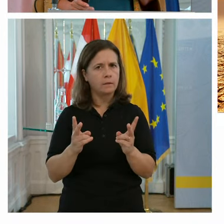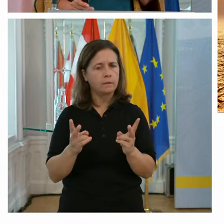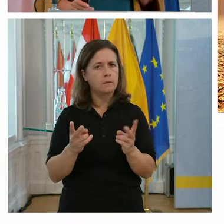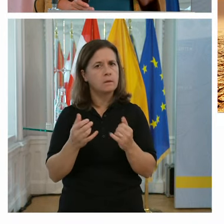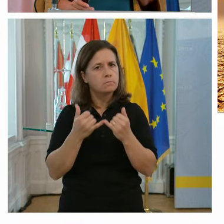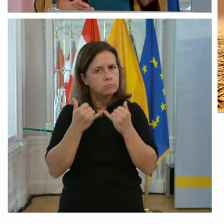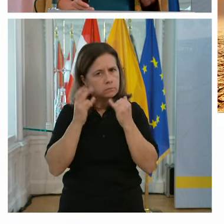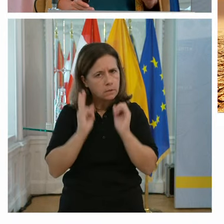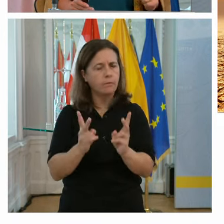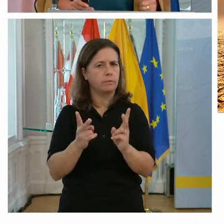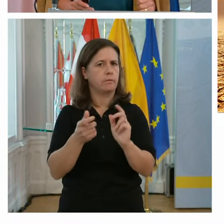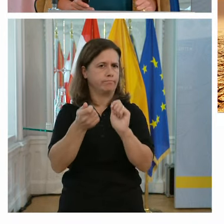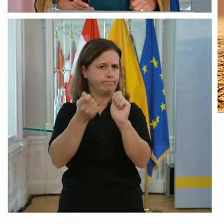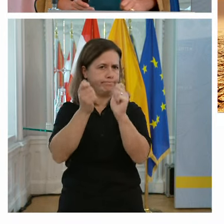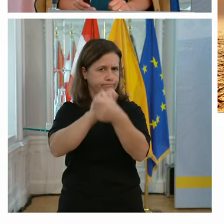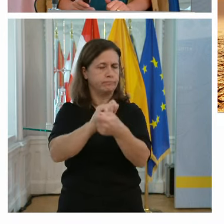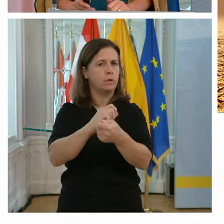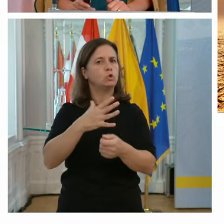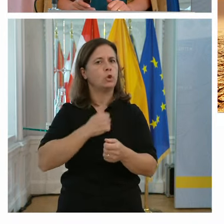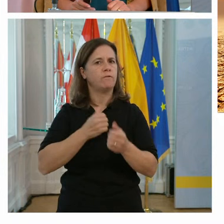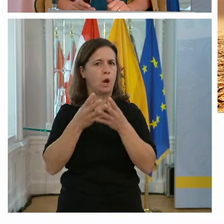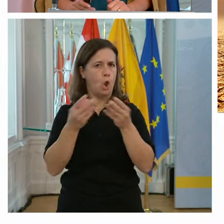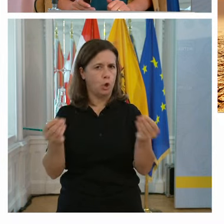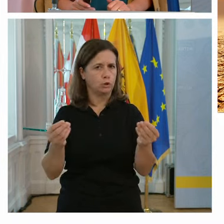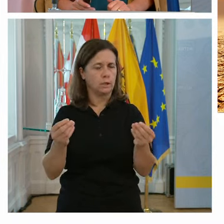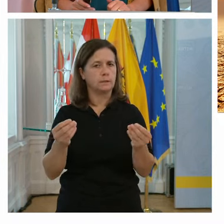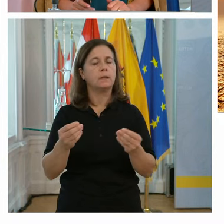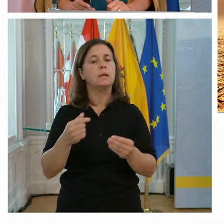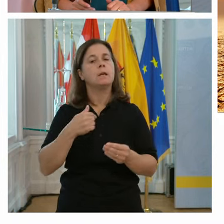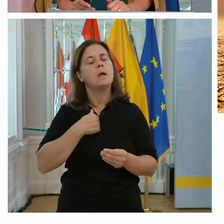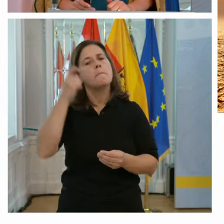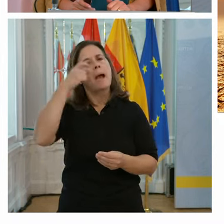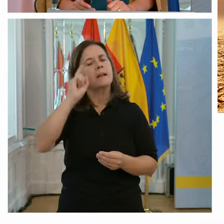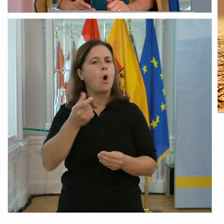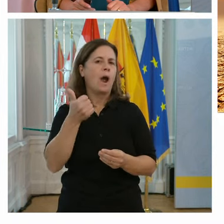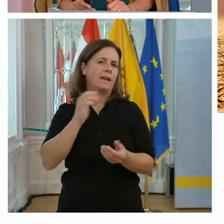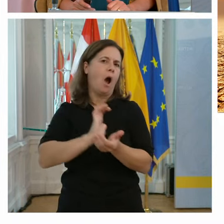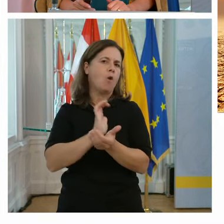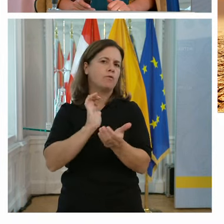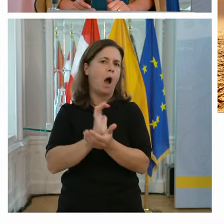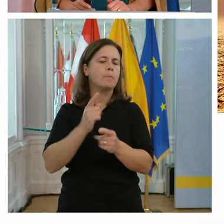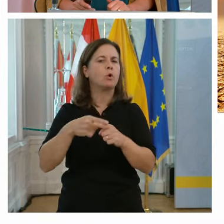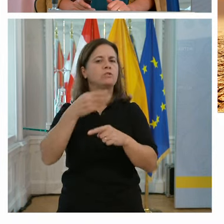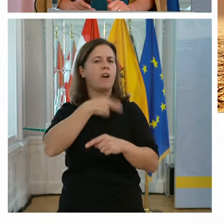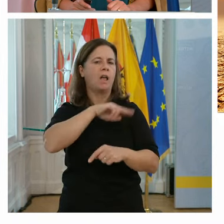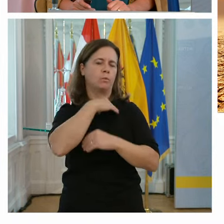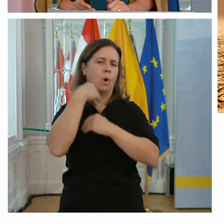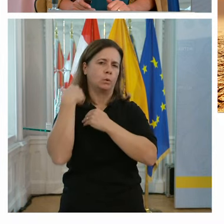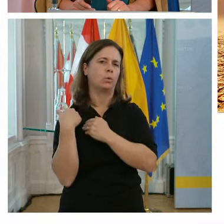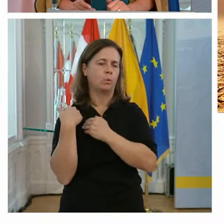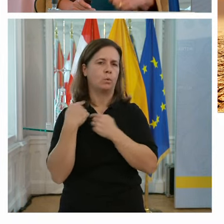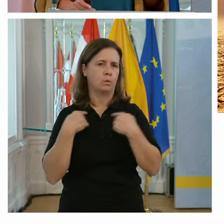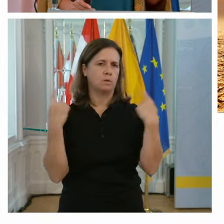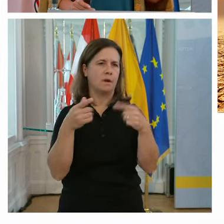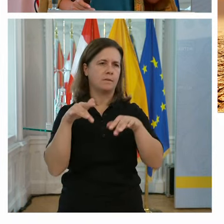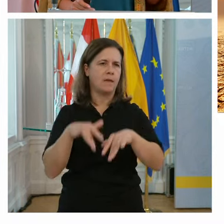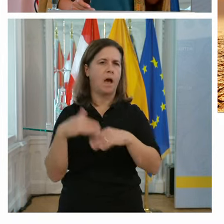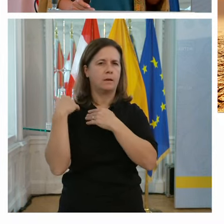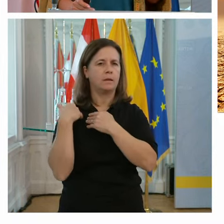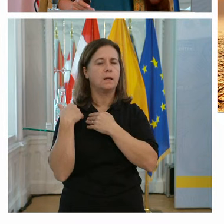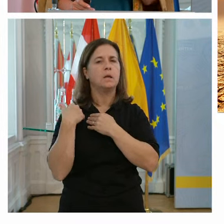haben. Und ich finde, es ist auch eine Aufgabe und Verantwortung, die wir haben,